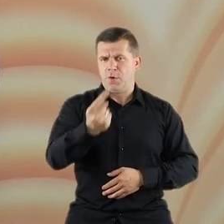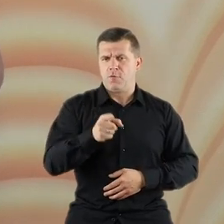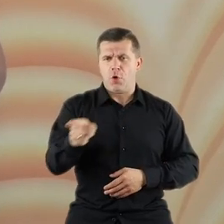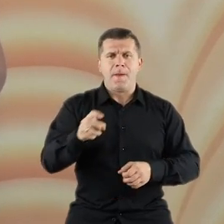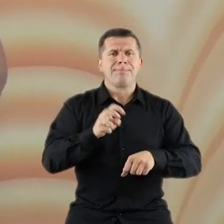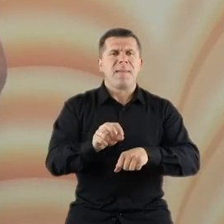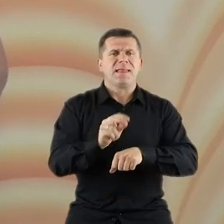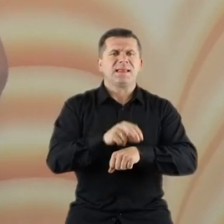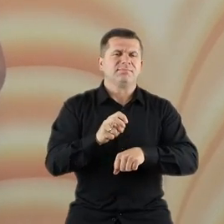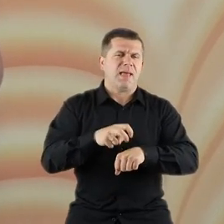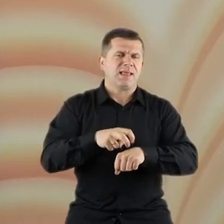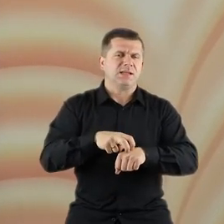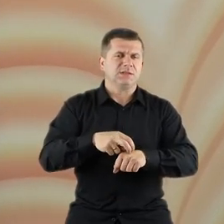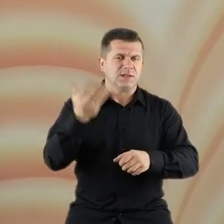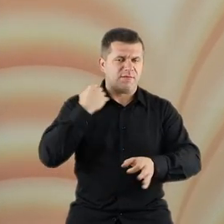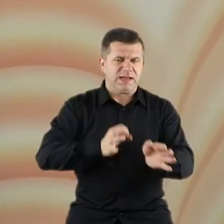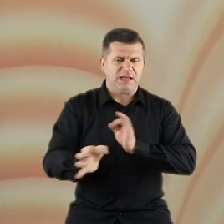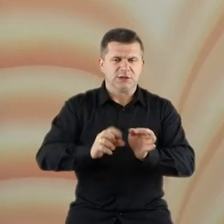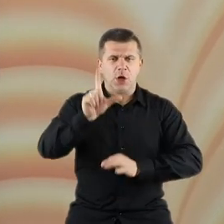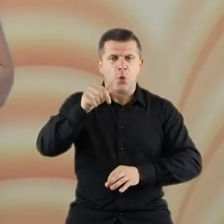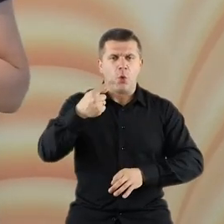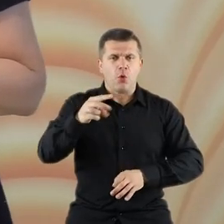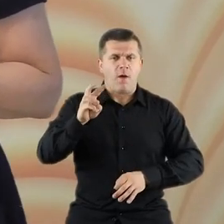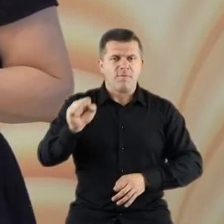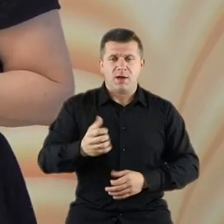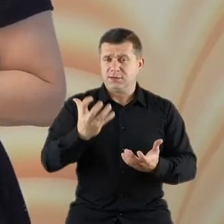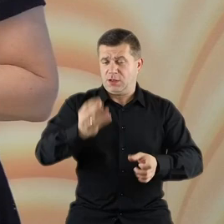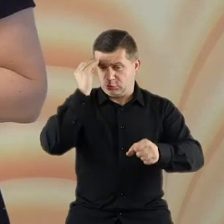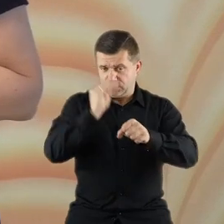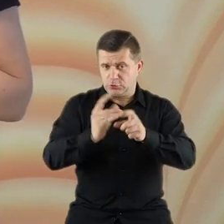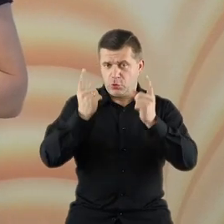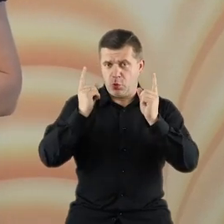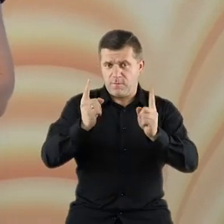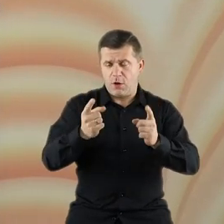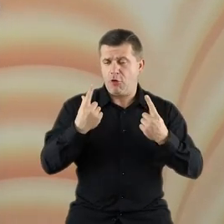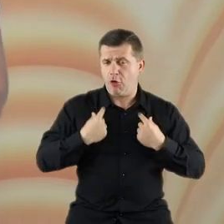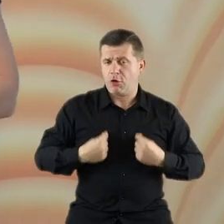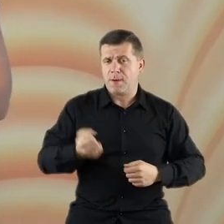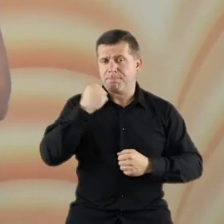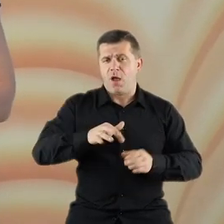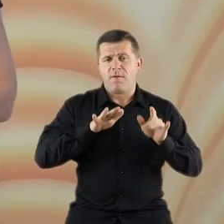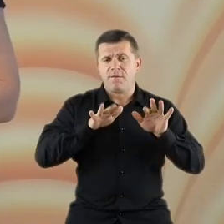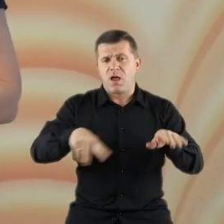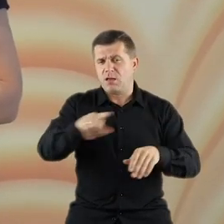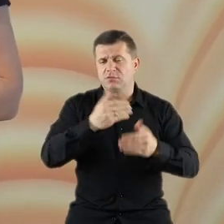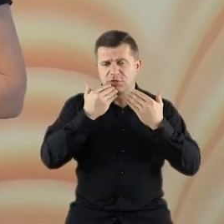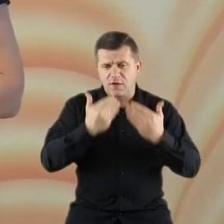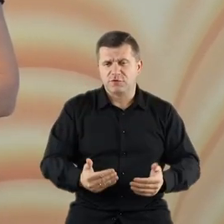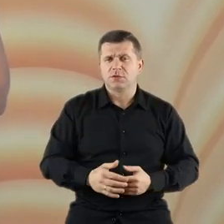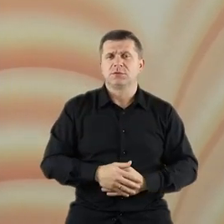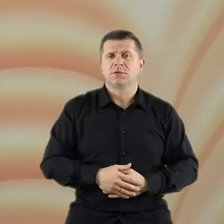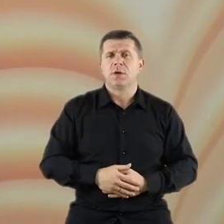powiedzieć o tej medycynie Ludowej a tutaj chcę zwrócić uwagę na osobę której bardzo wiele zawdzięczamy